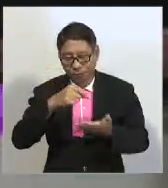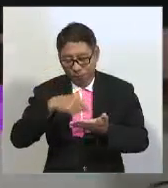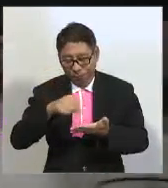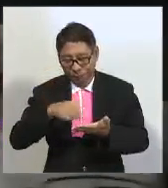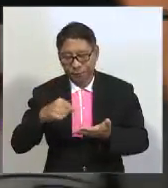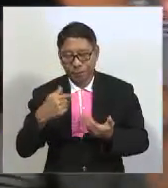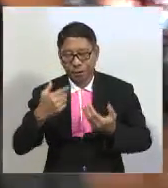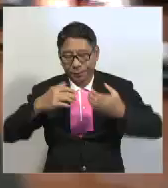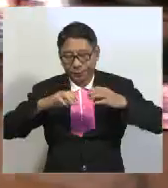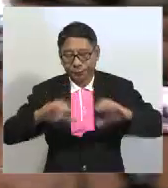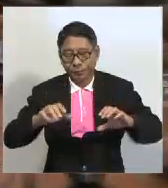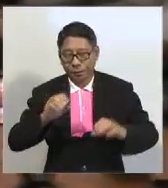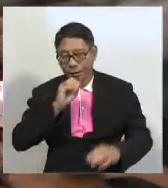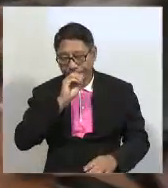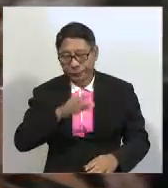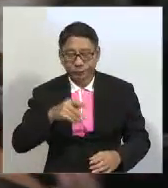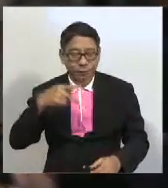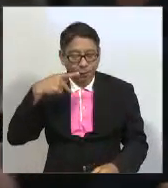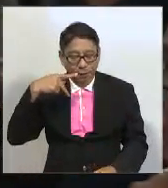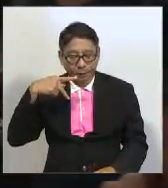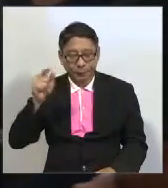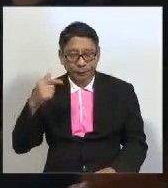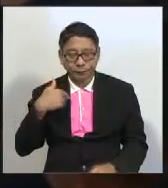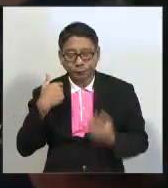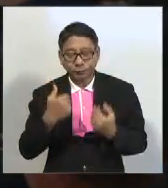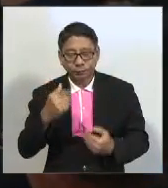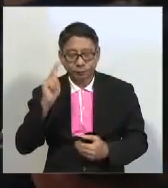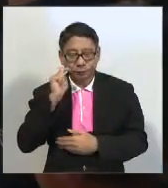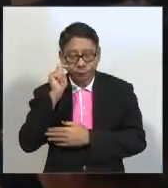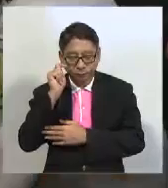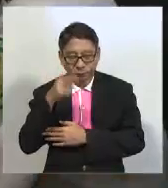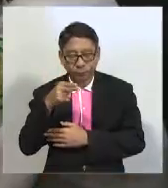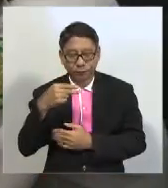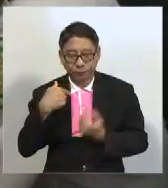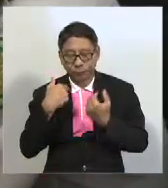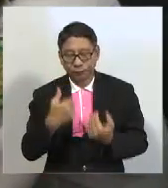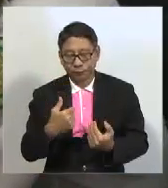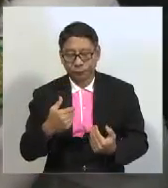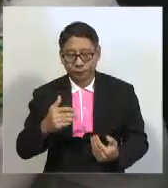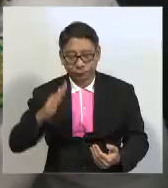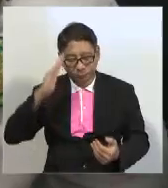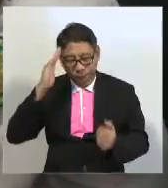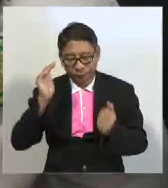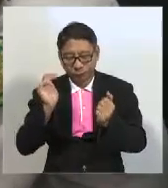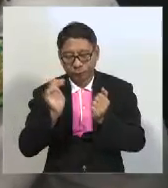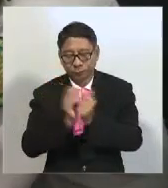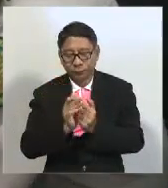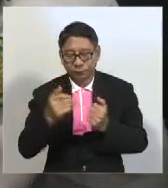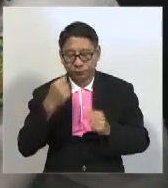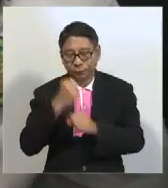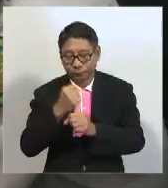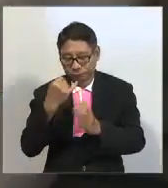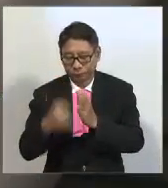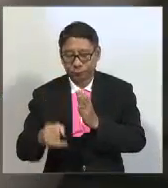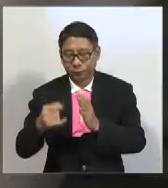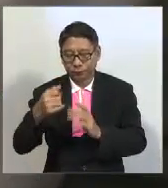ฐานเข้าแจ้งความดำเนินคดีกับคุณปรินาไกรคุปแล้วก็นายทวีไกรคุปต่อกองปราบปรามการกระทำความผิดเกี่ยวกับทรัพยากรธรร